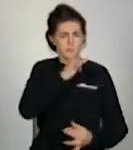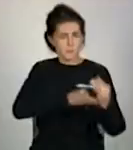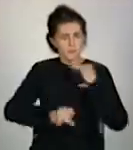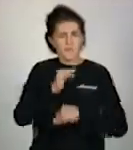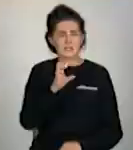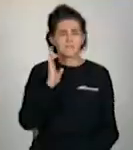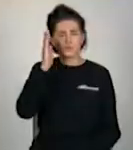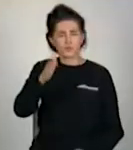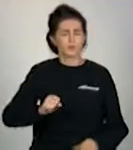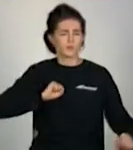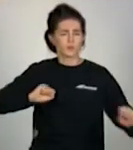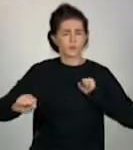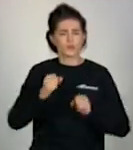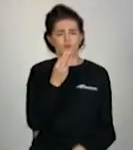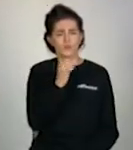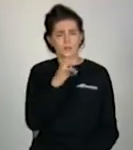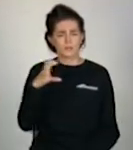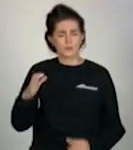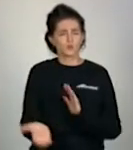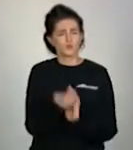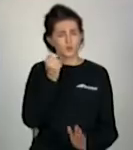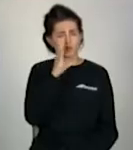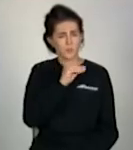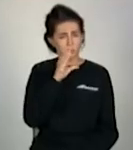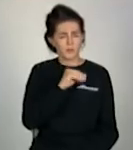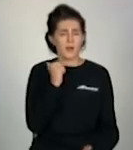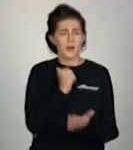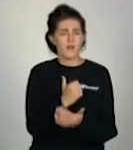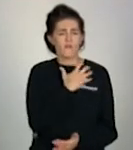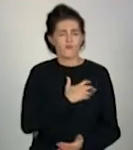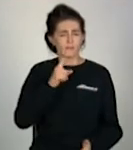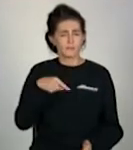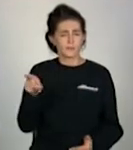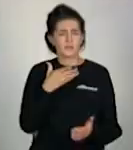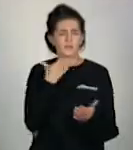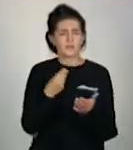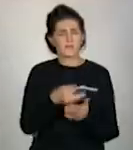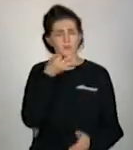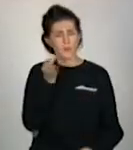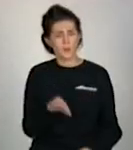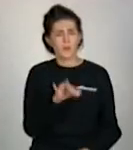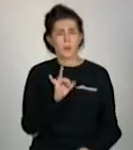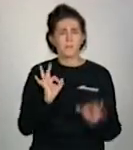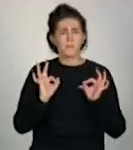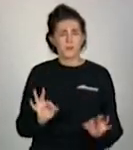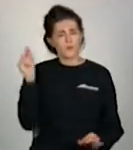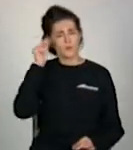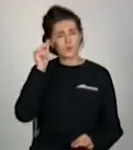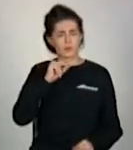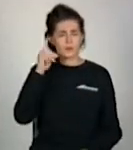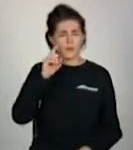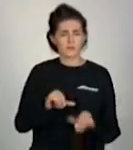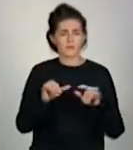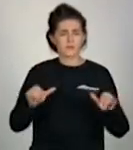з майбутнім керівником – шанс на успіх. Головне – зробити акцент не лише на власному досвіді, а й на прагненні вчитися, радять